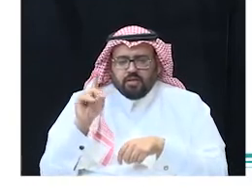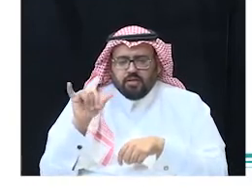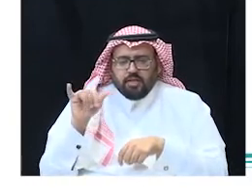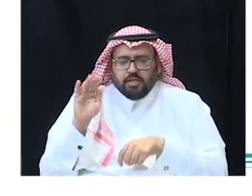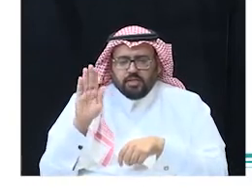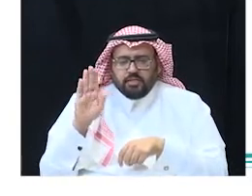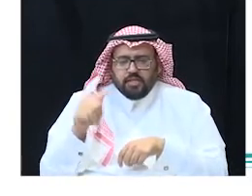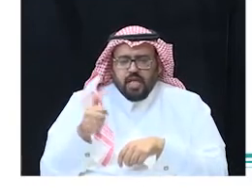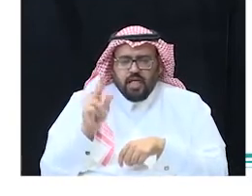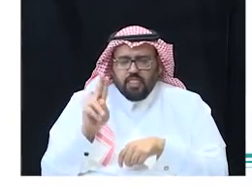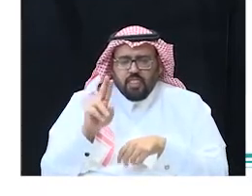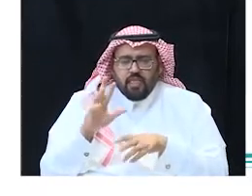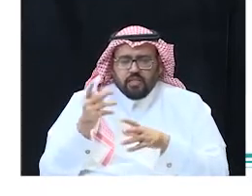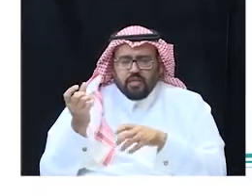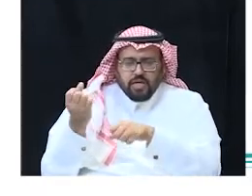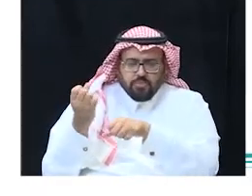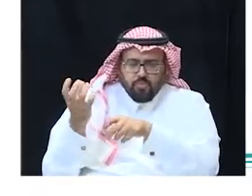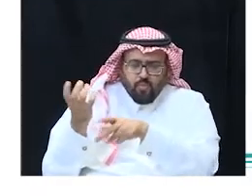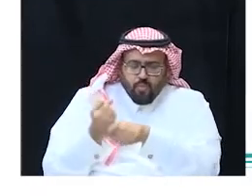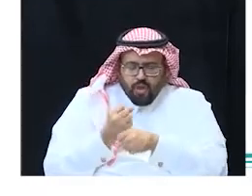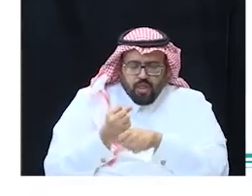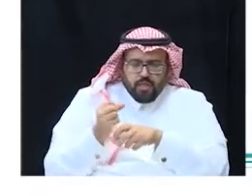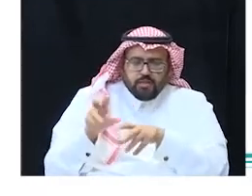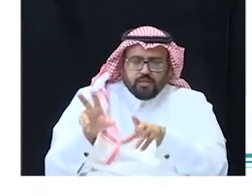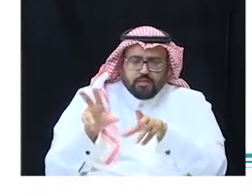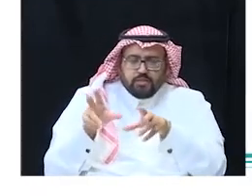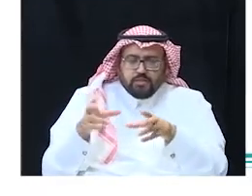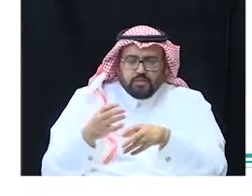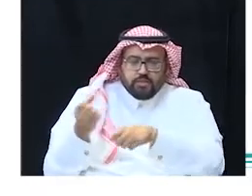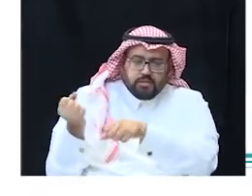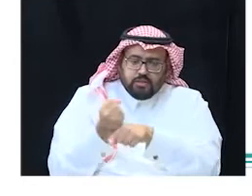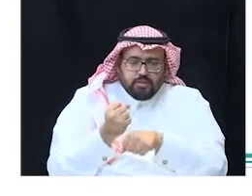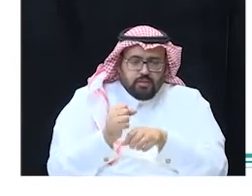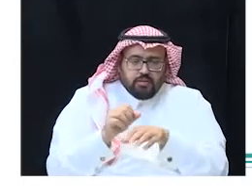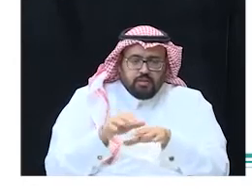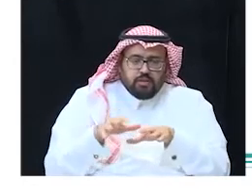يمكن للمغناطيس أن يجذب أو يسحب بعض الأجسام